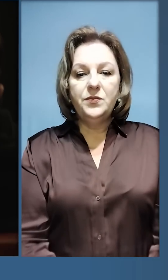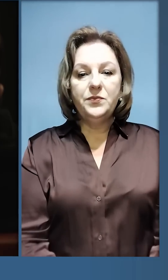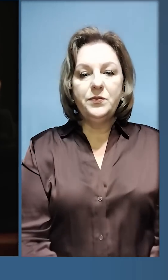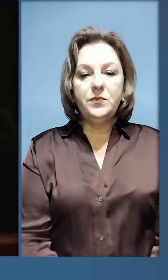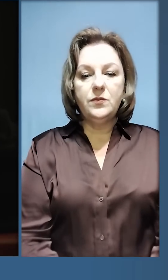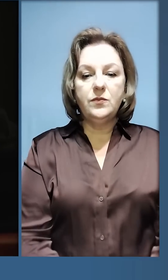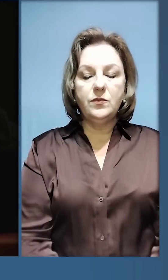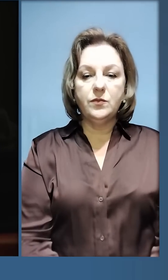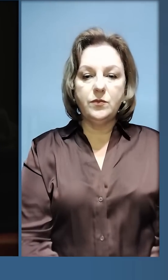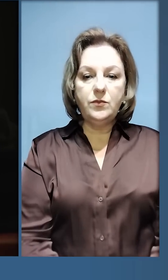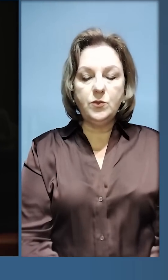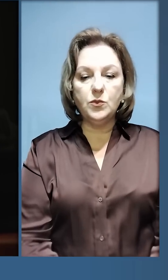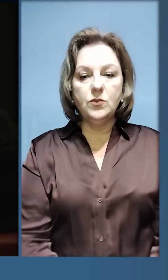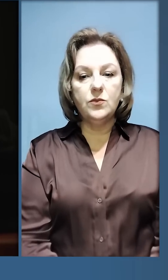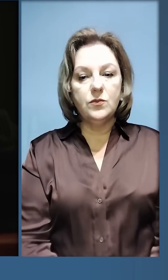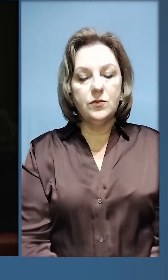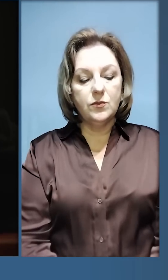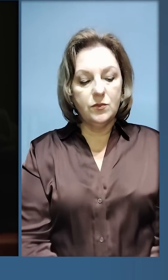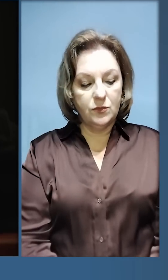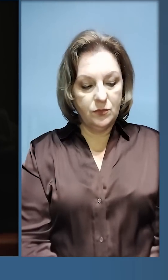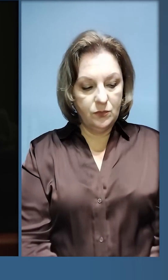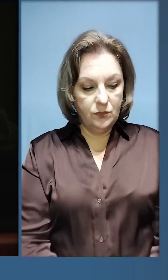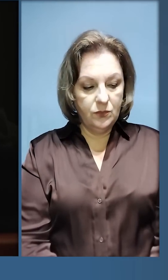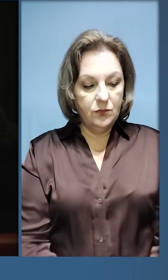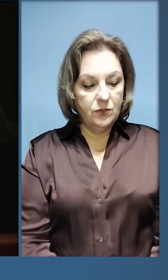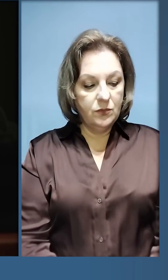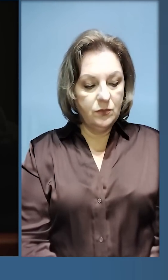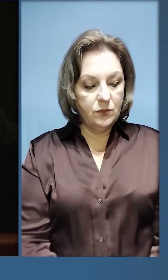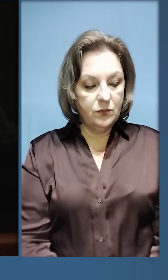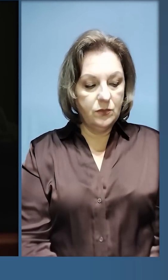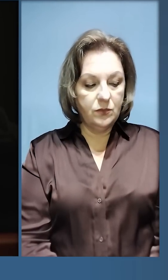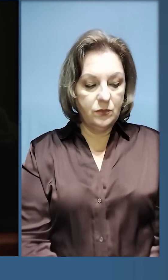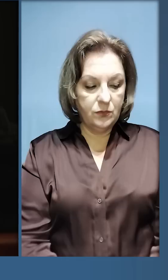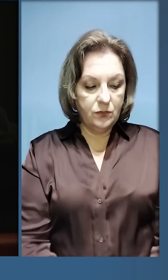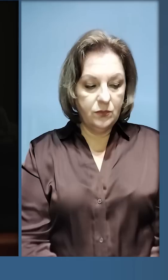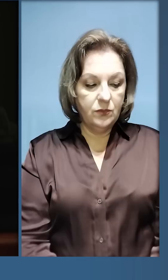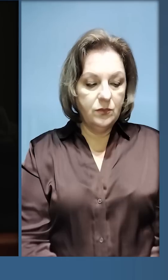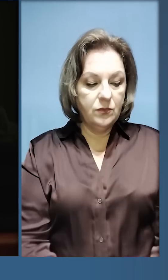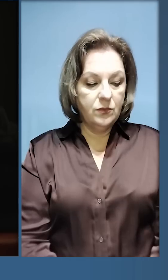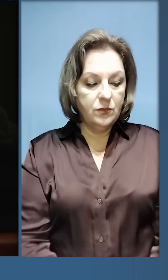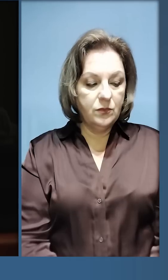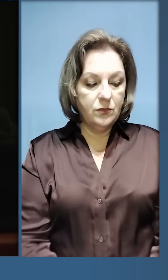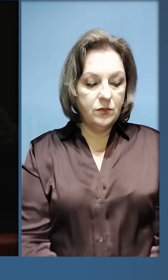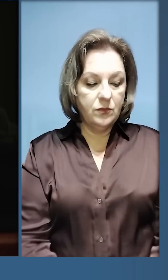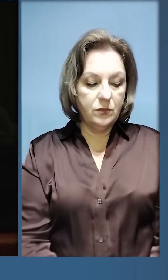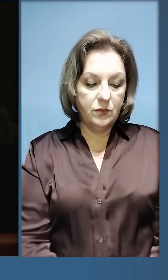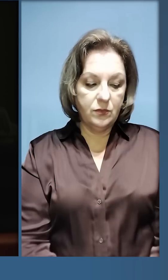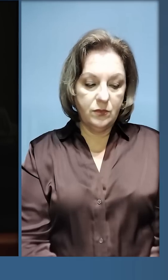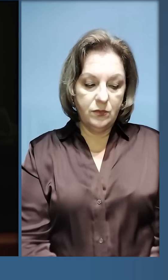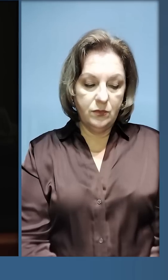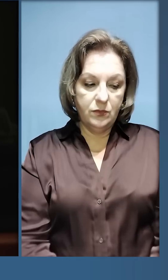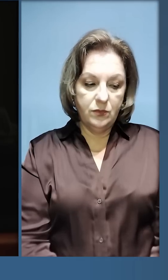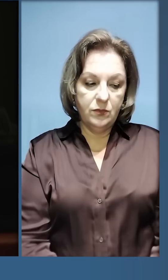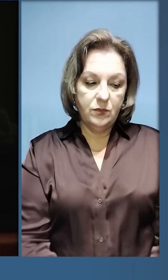much smarter than I am that you are winning the war and you will win the war, and that you are